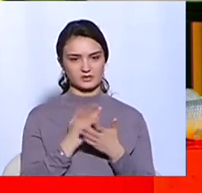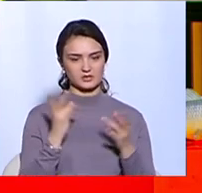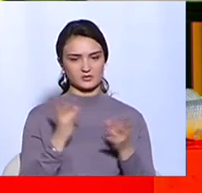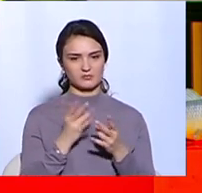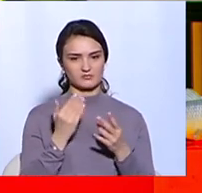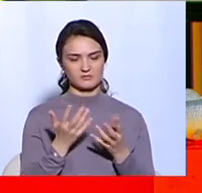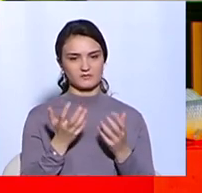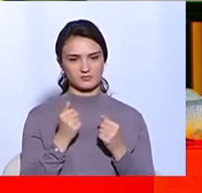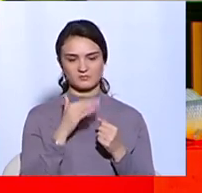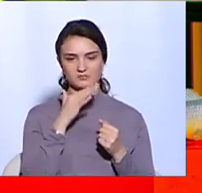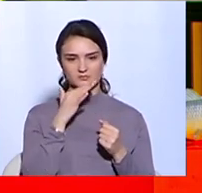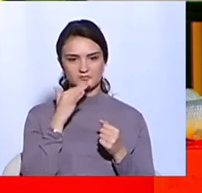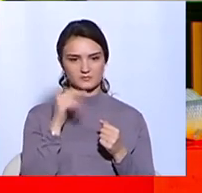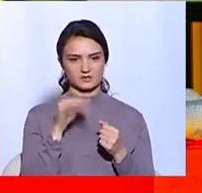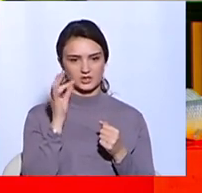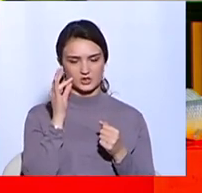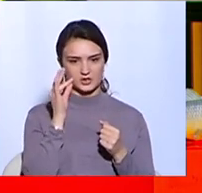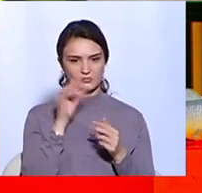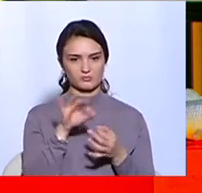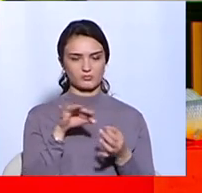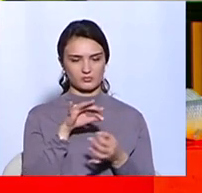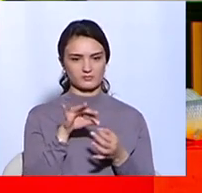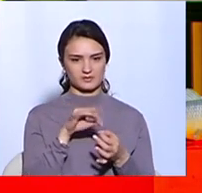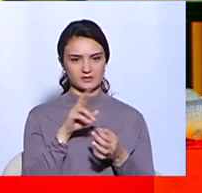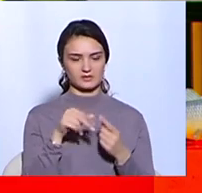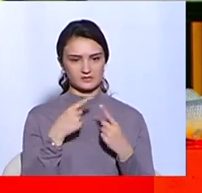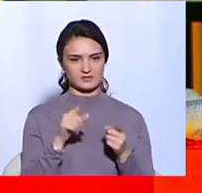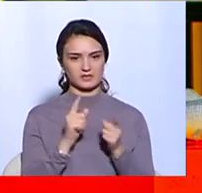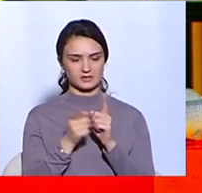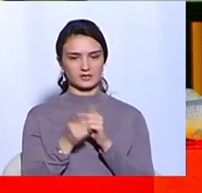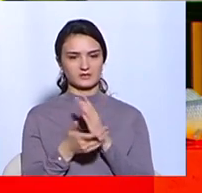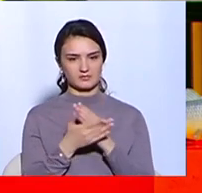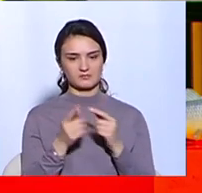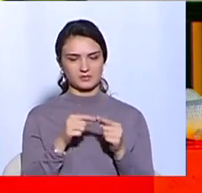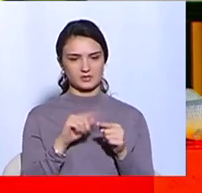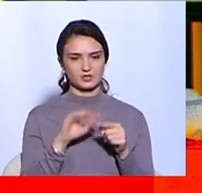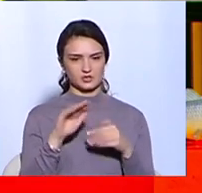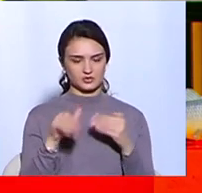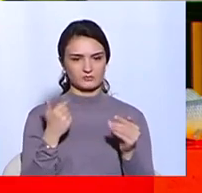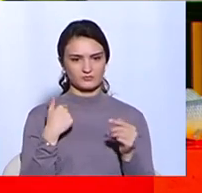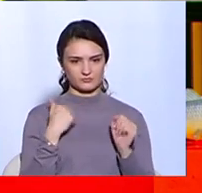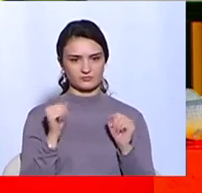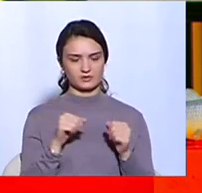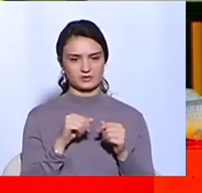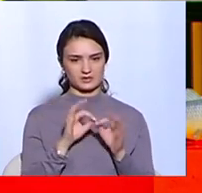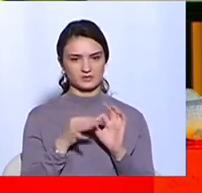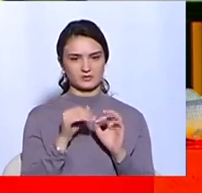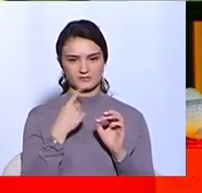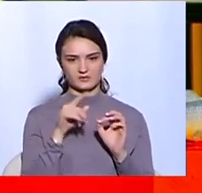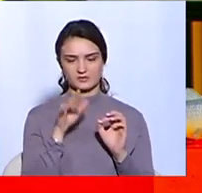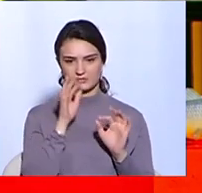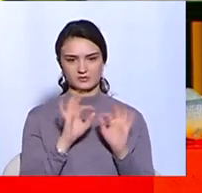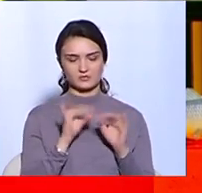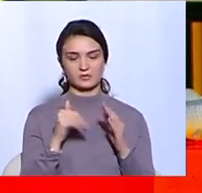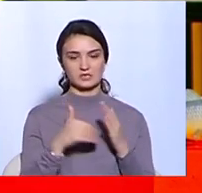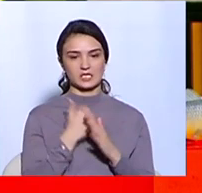საჭირო, მივიღოთ დიდი რაოდენობით დაშაქრული მურაბა. სხვა ალტერნატივები გაჩნდა და ამაზე ჩვენ შეგვიძლია უფრო დეტალურად სხვა დროს ვისაუბროთ. ჩვენ